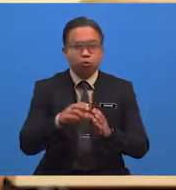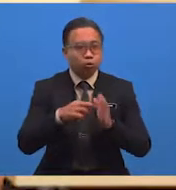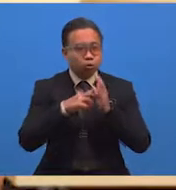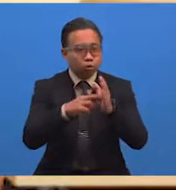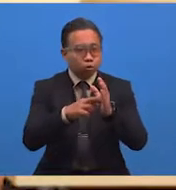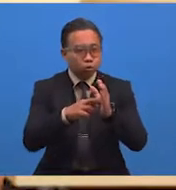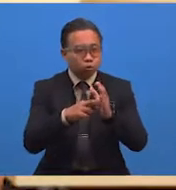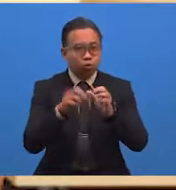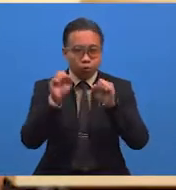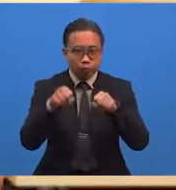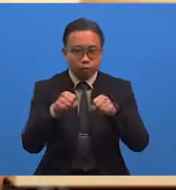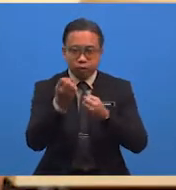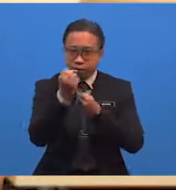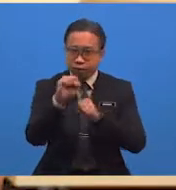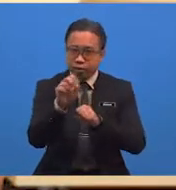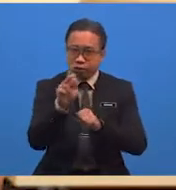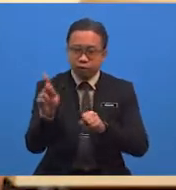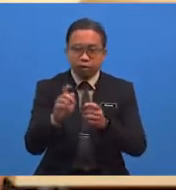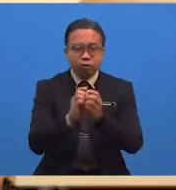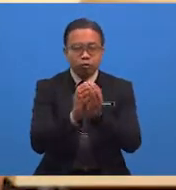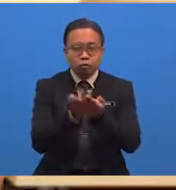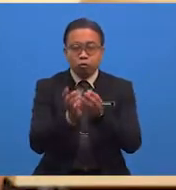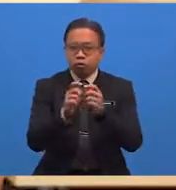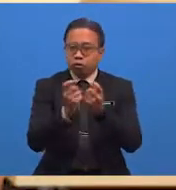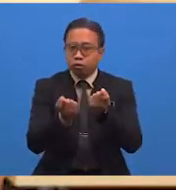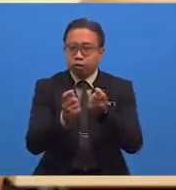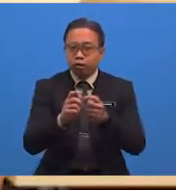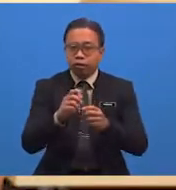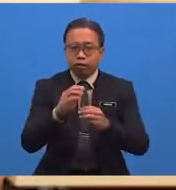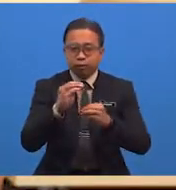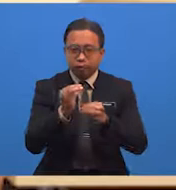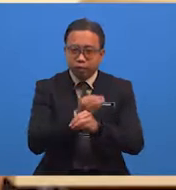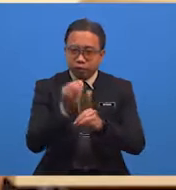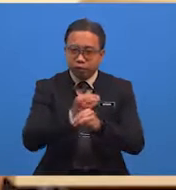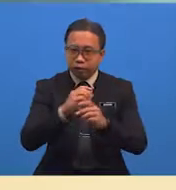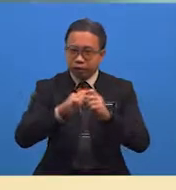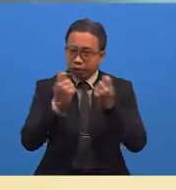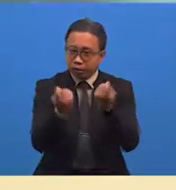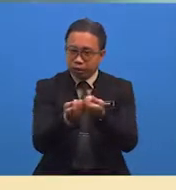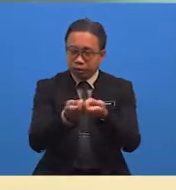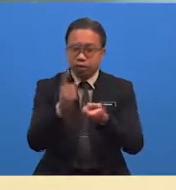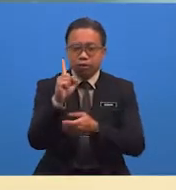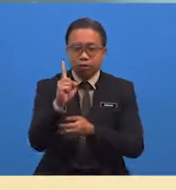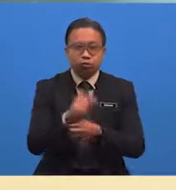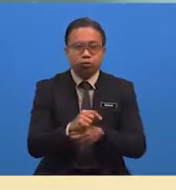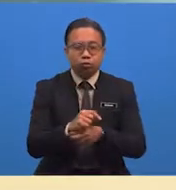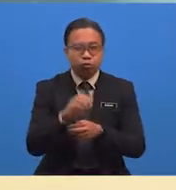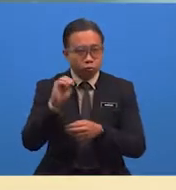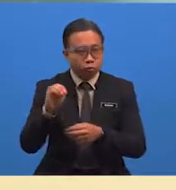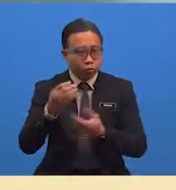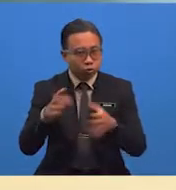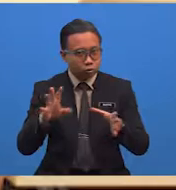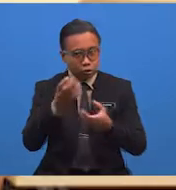anda juga boleh sediakan buku teks matematik tingkatan 1. Murid-murid sudah